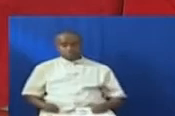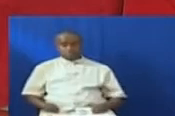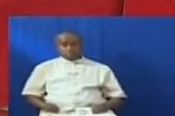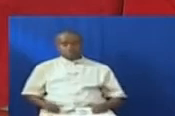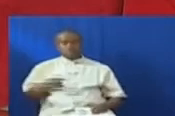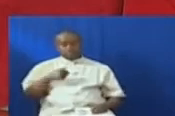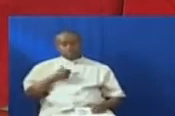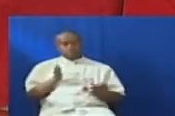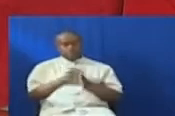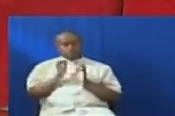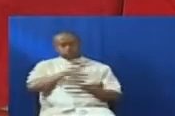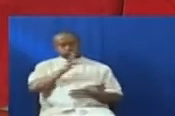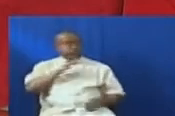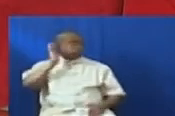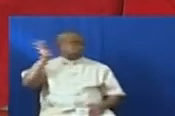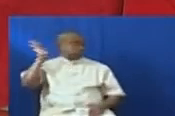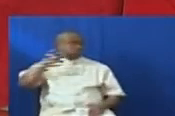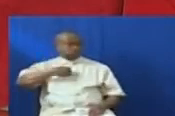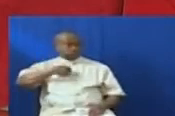anisikilize.